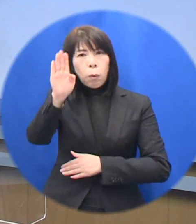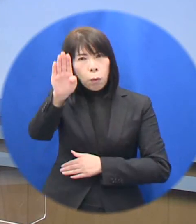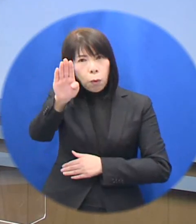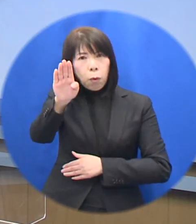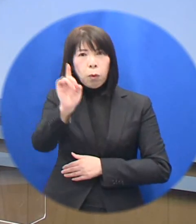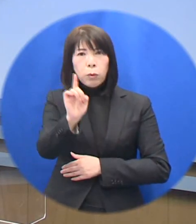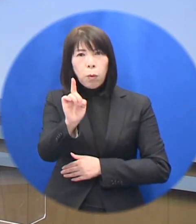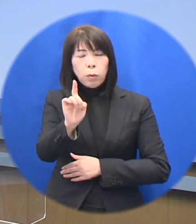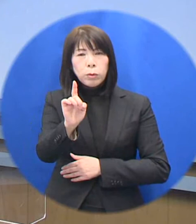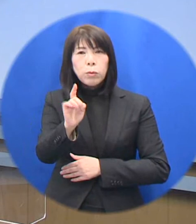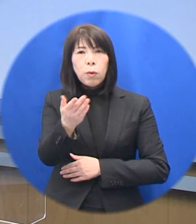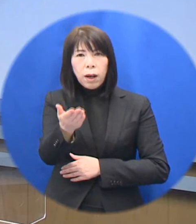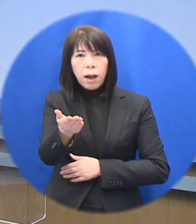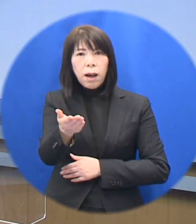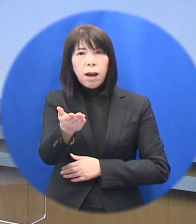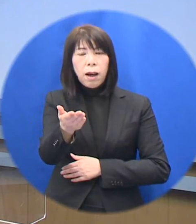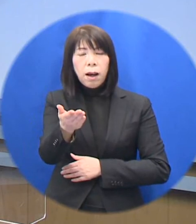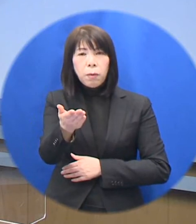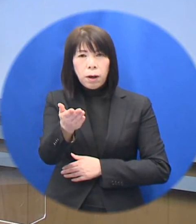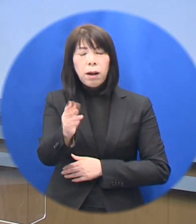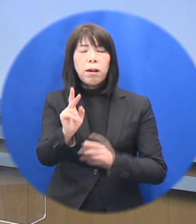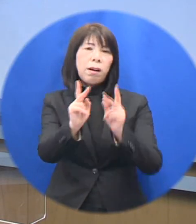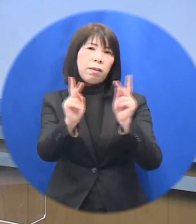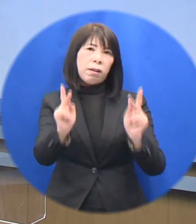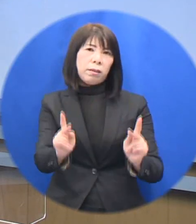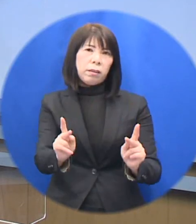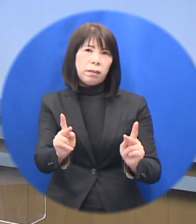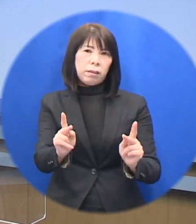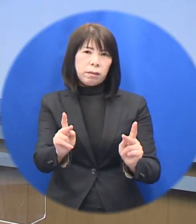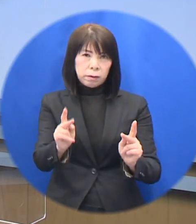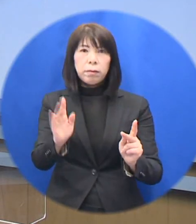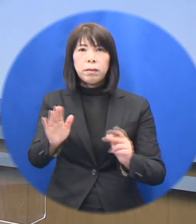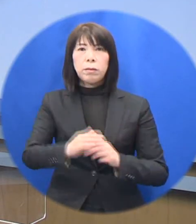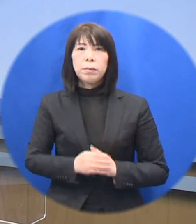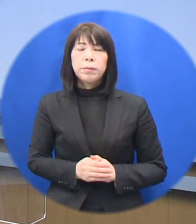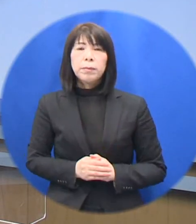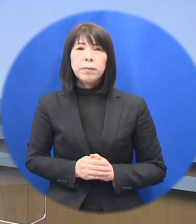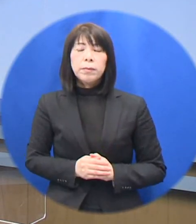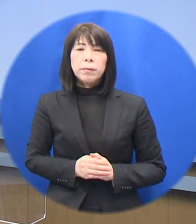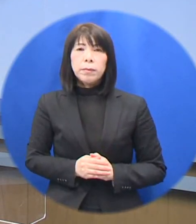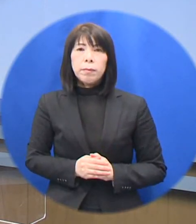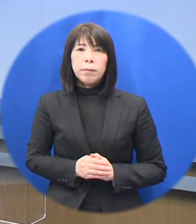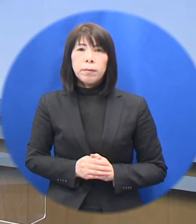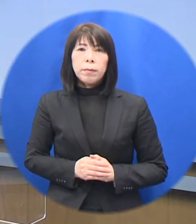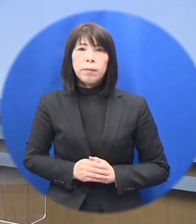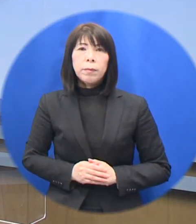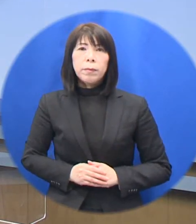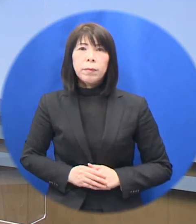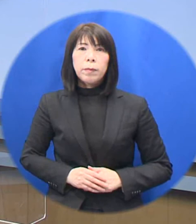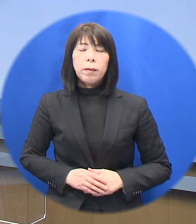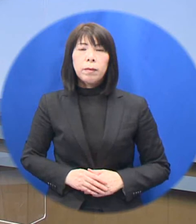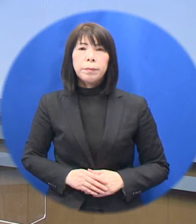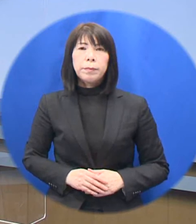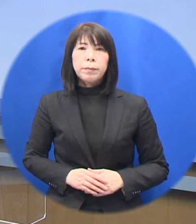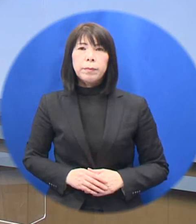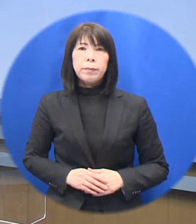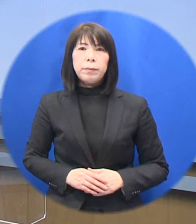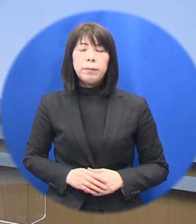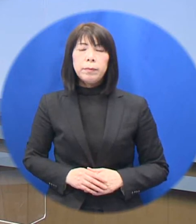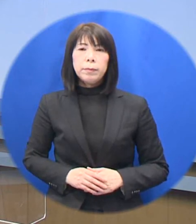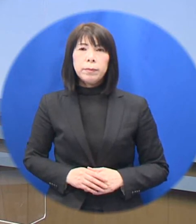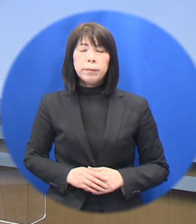ですね接種を進めていくのかというのは今後の課題になります。で、まあ、さらにその、ま